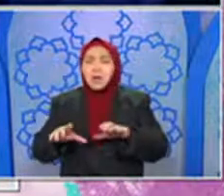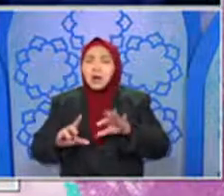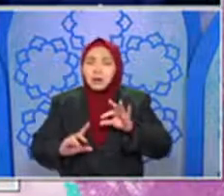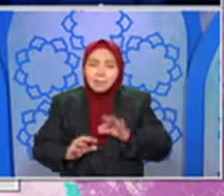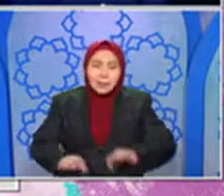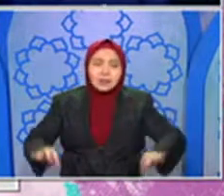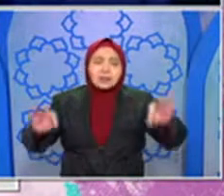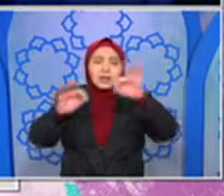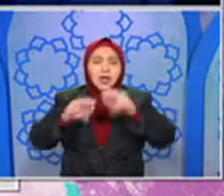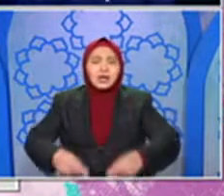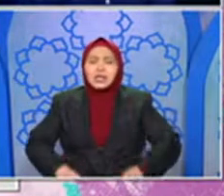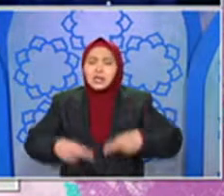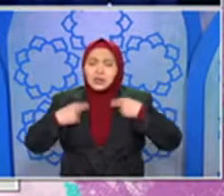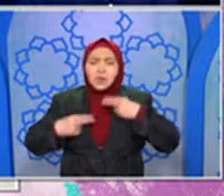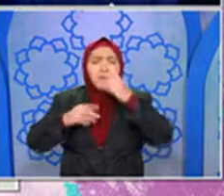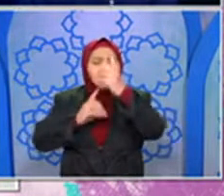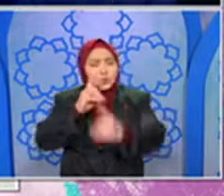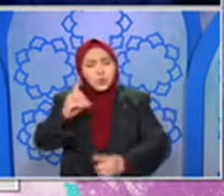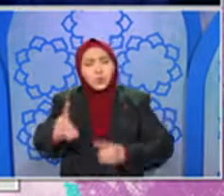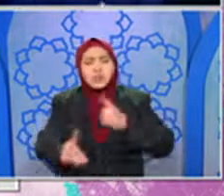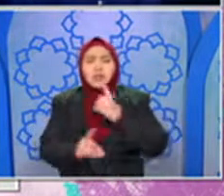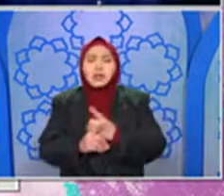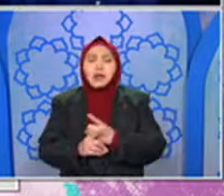الحياة الدنيا